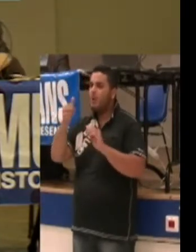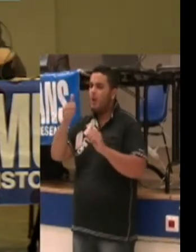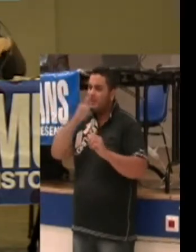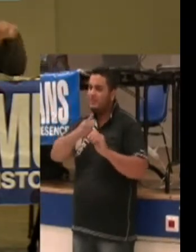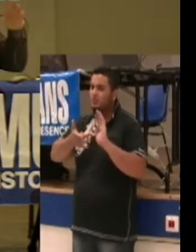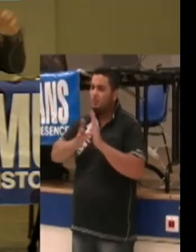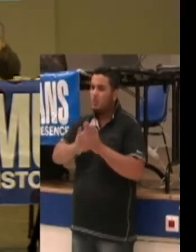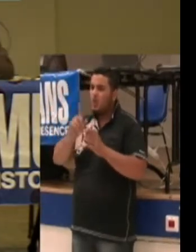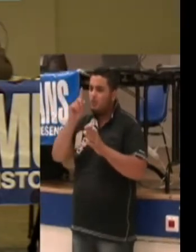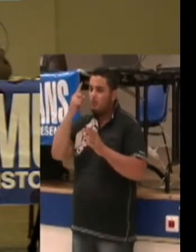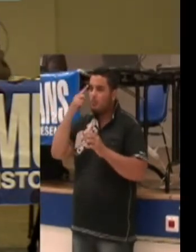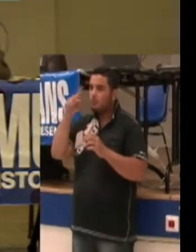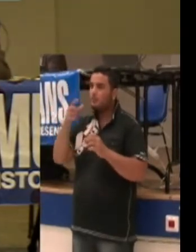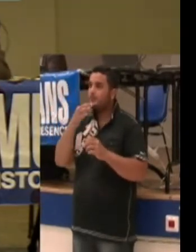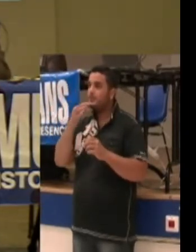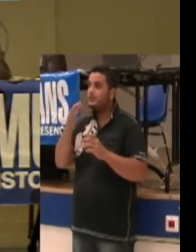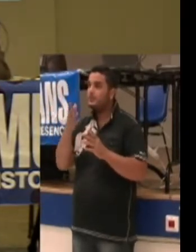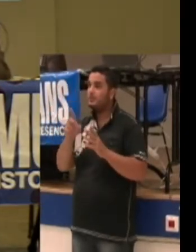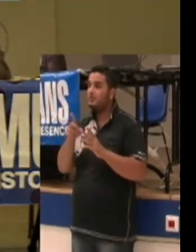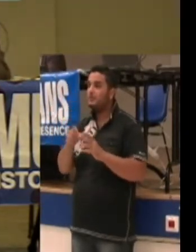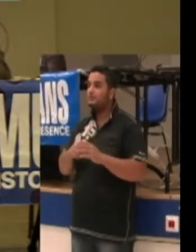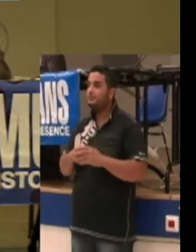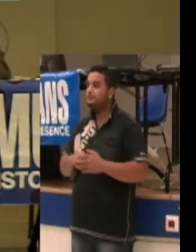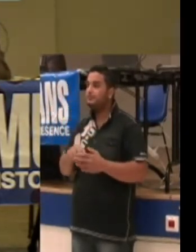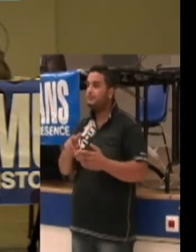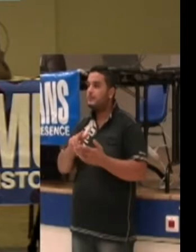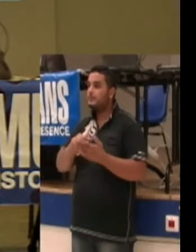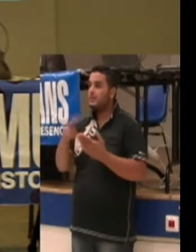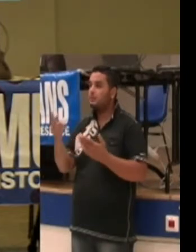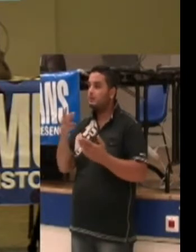الله لعلكم تفلحون. Excusez-moi, il faut que je regarde la traduction.